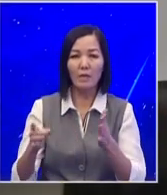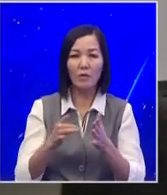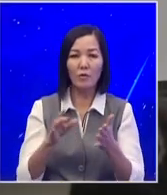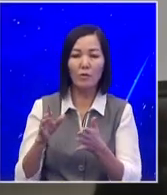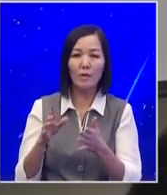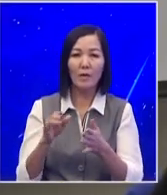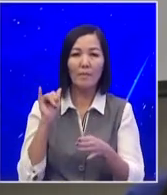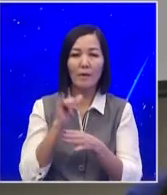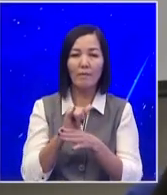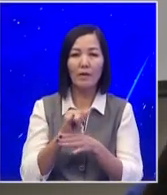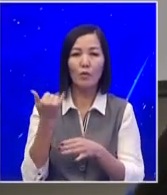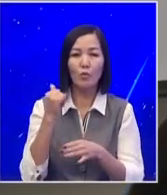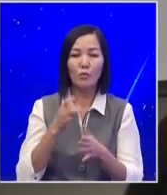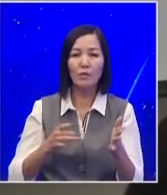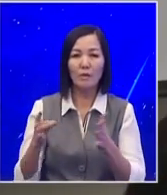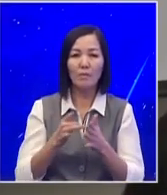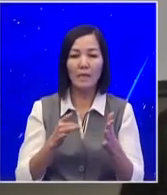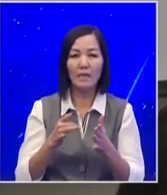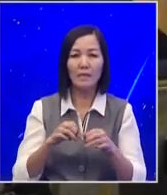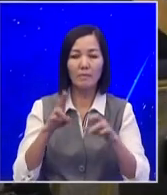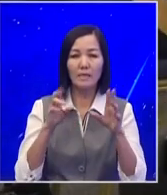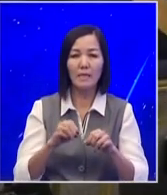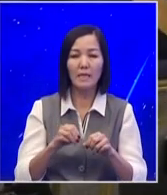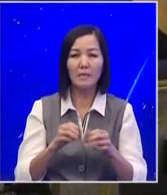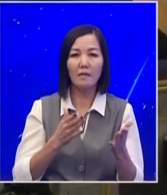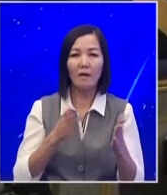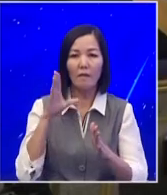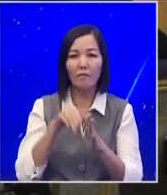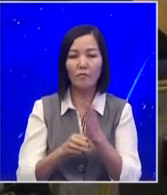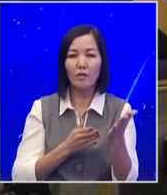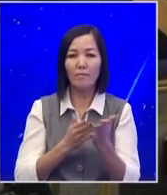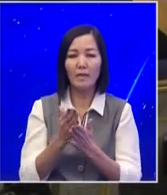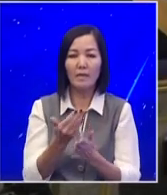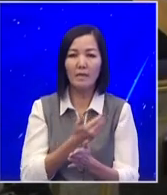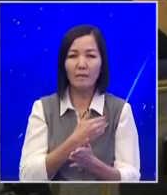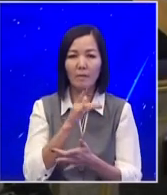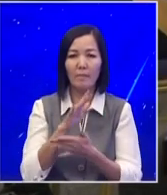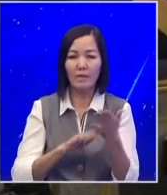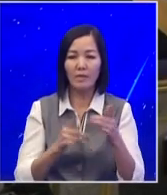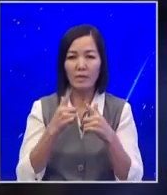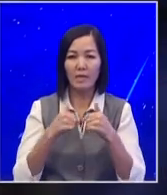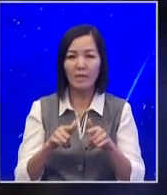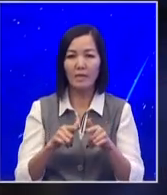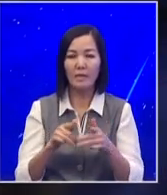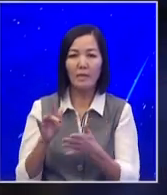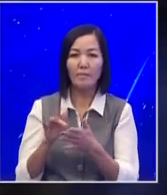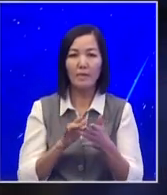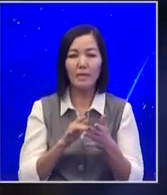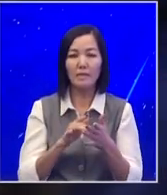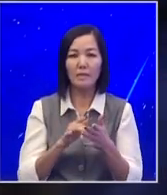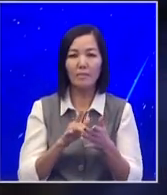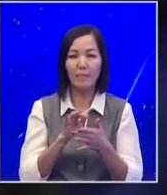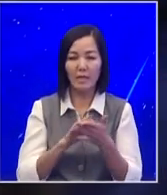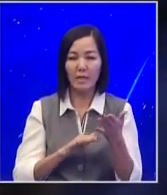провели в Уйгурском районе. Далее специалисты управления внутренней политики области намерены продолжать организацию пресс-саммитов и туров.